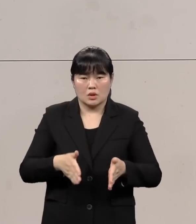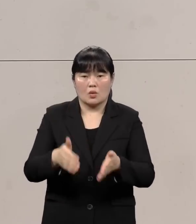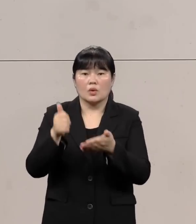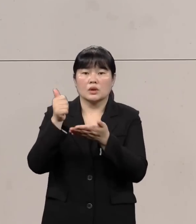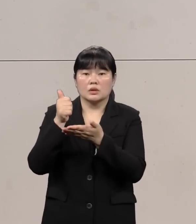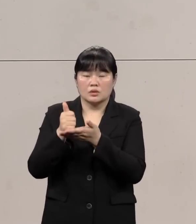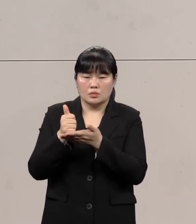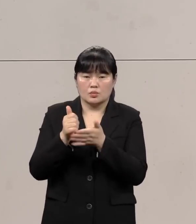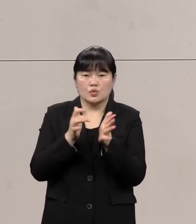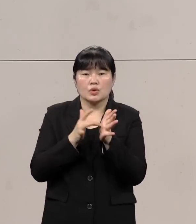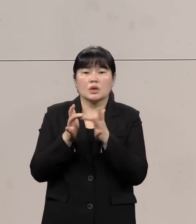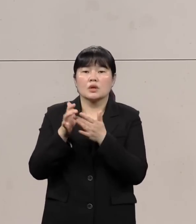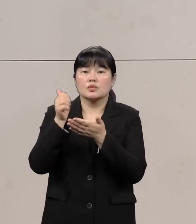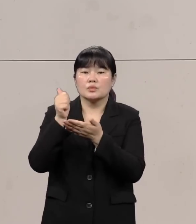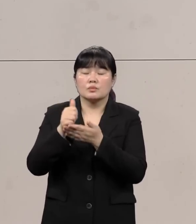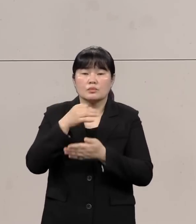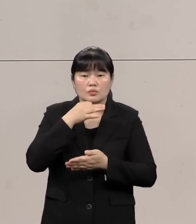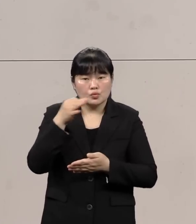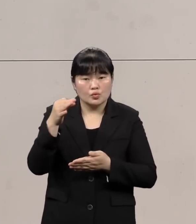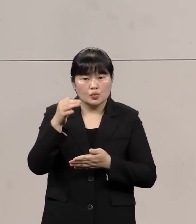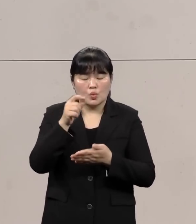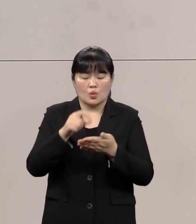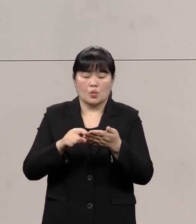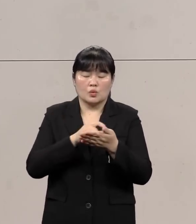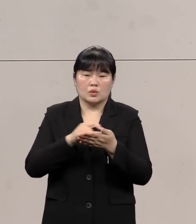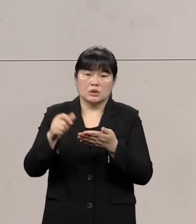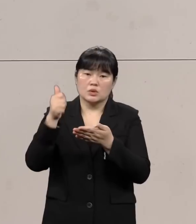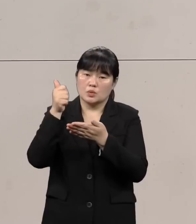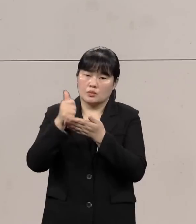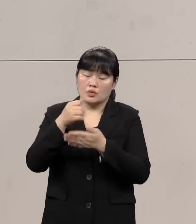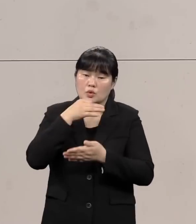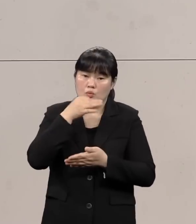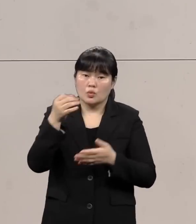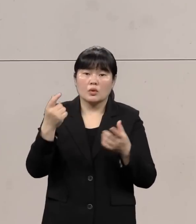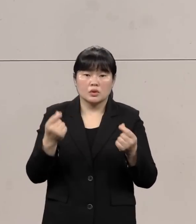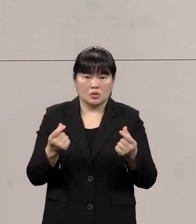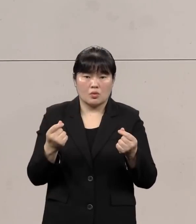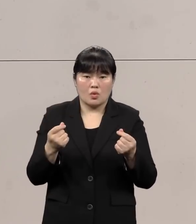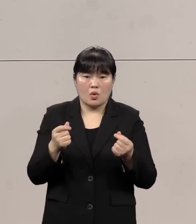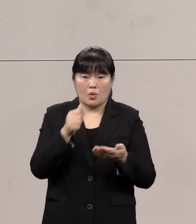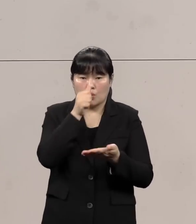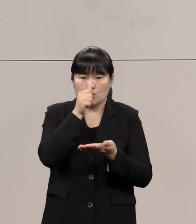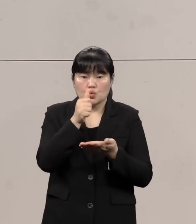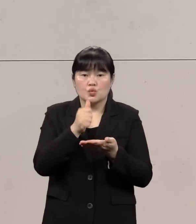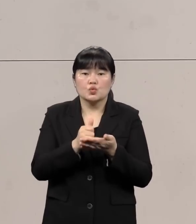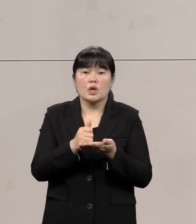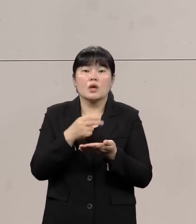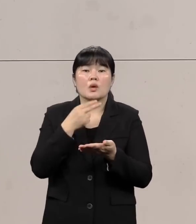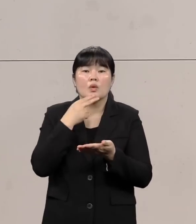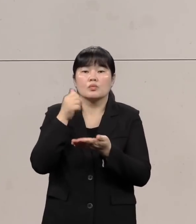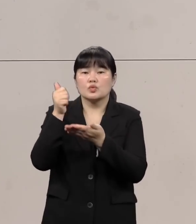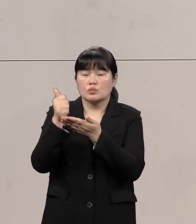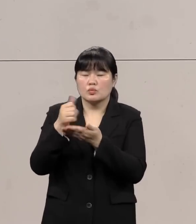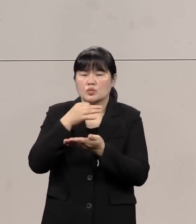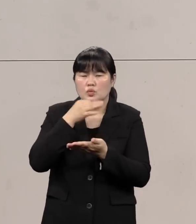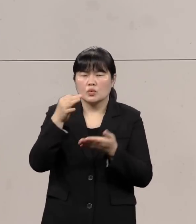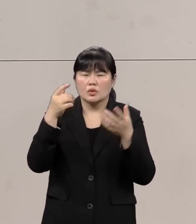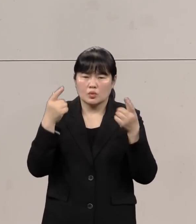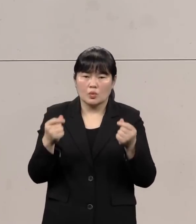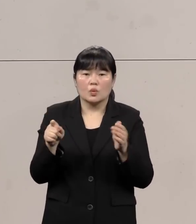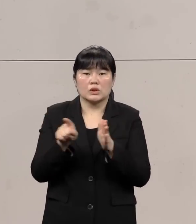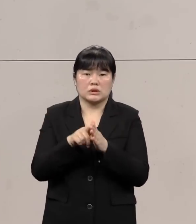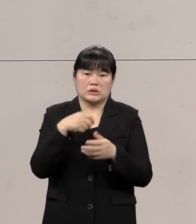하느님의 아드님 예수님 그러니까 예수님 그리스도 주님 이렇게 표현하지 않아도 제 없는 분 이렇게 하면 그것은